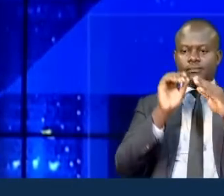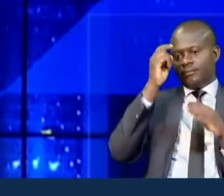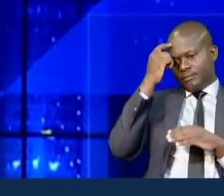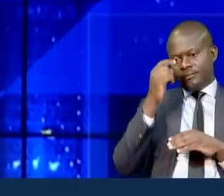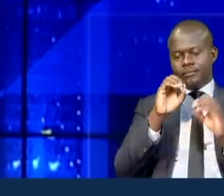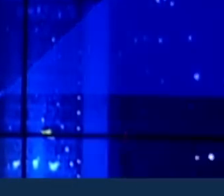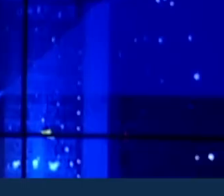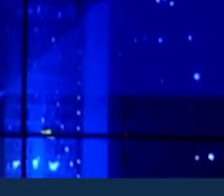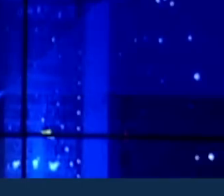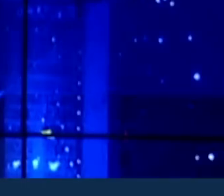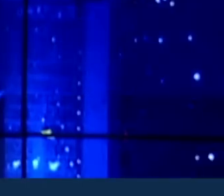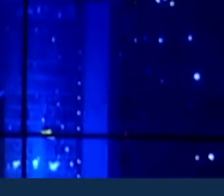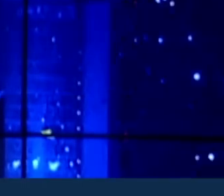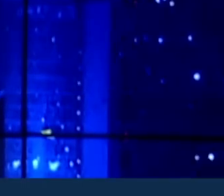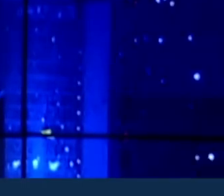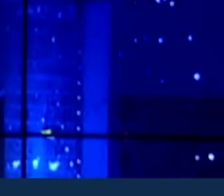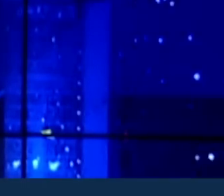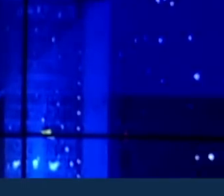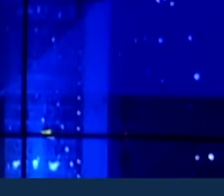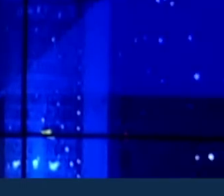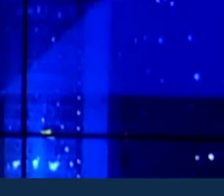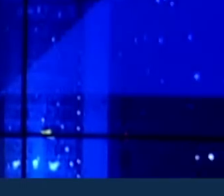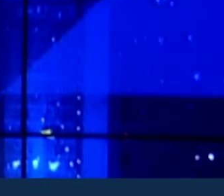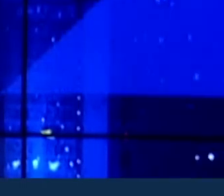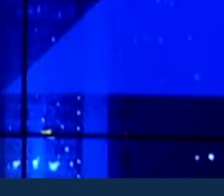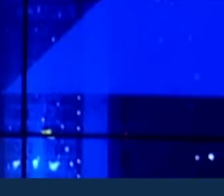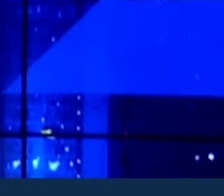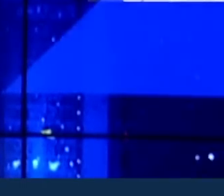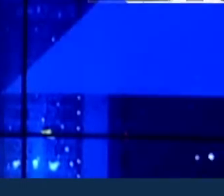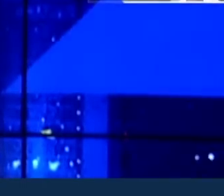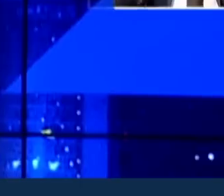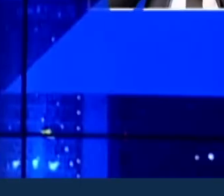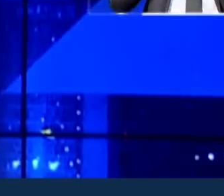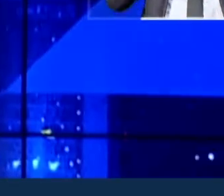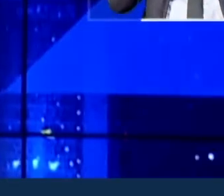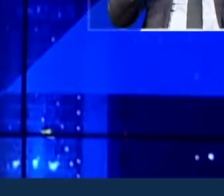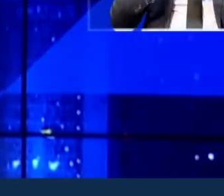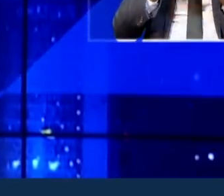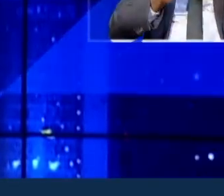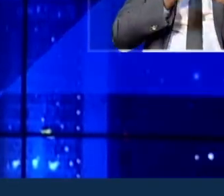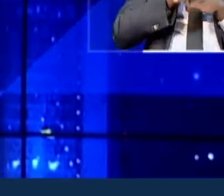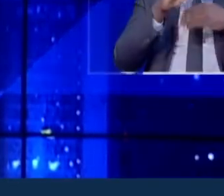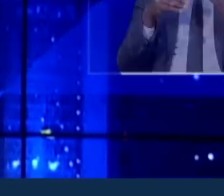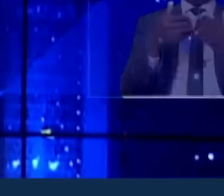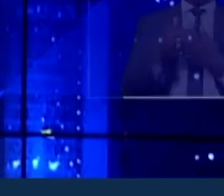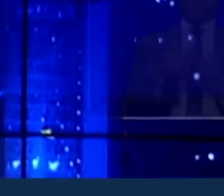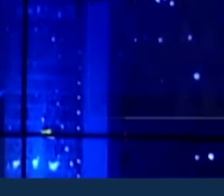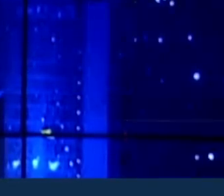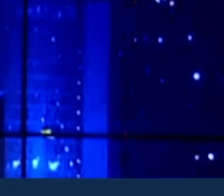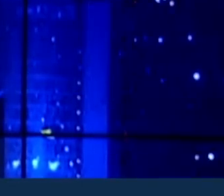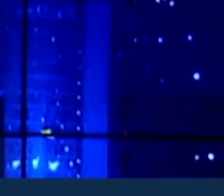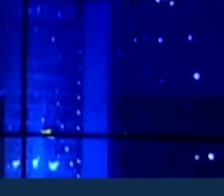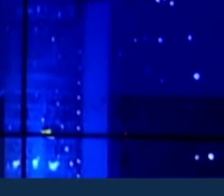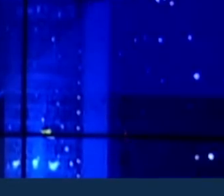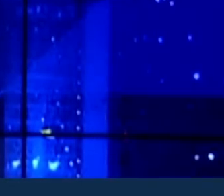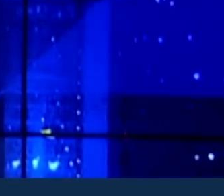G77 hamwe n'Ubushinwa. Ni inama yiga ku bibazo bitandukanye byugarije isi, by'umwihariko ibihugu biri mu nzira y'iterambere. Abayobozi